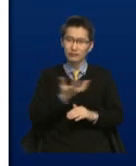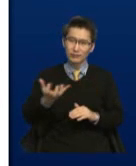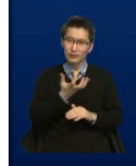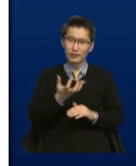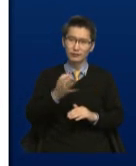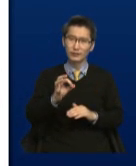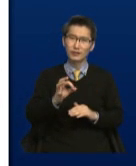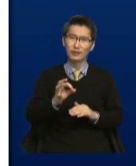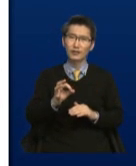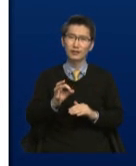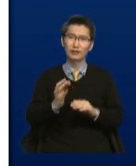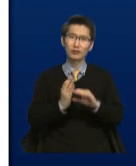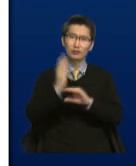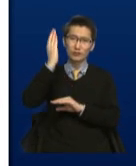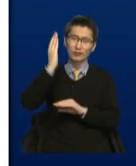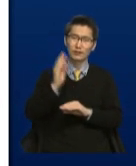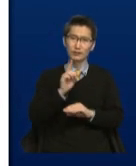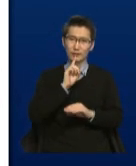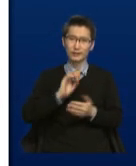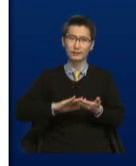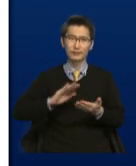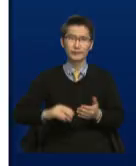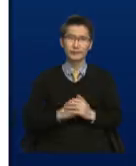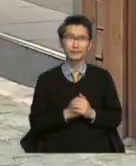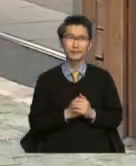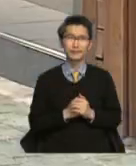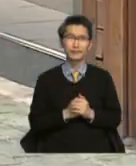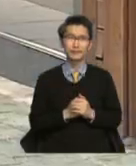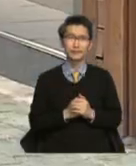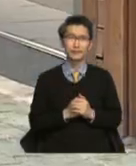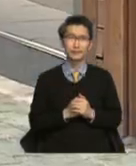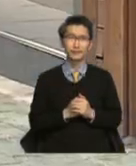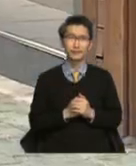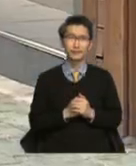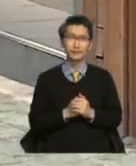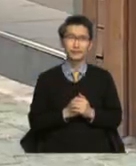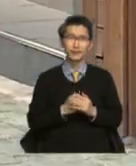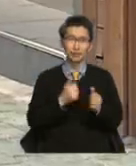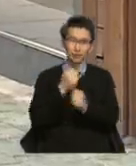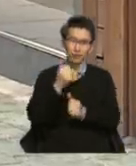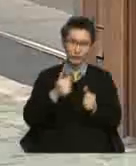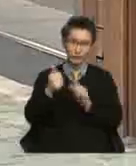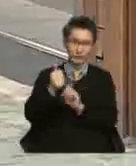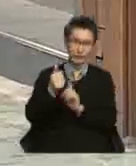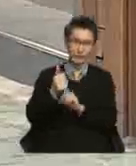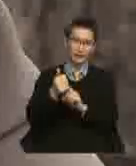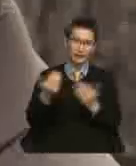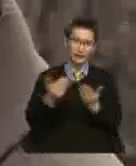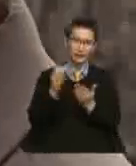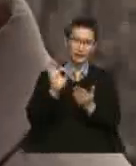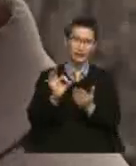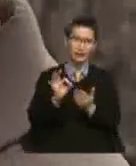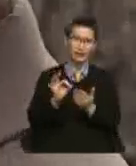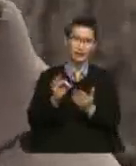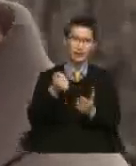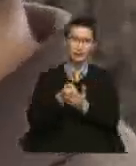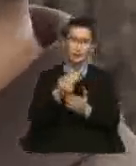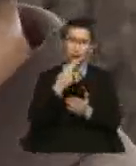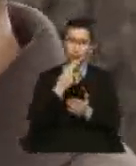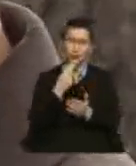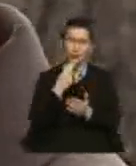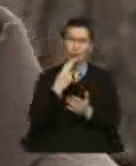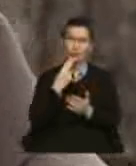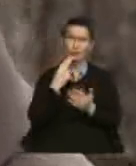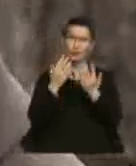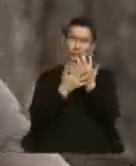공사비가 과소 책정됐다고 지적됐습니다. 주의사 의원은 제대로 사업비 산출도 하지 않은 채